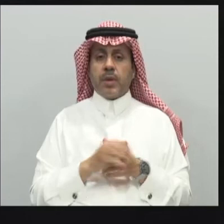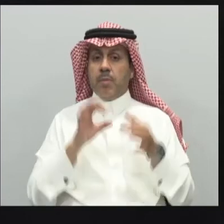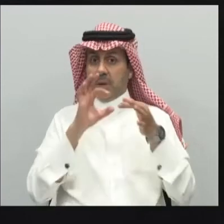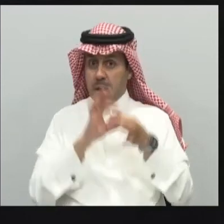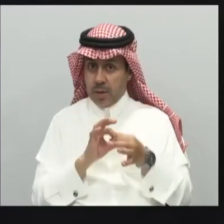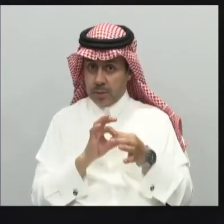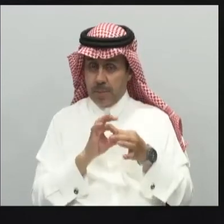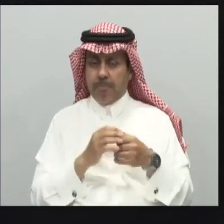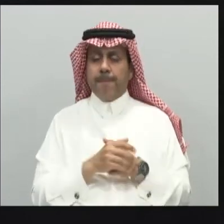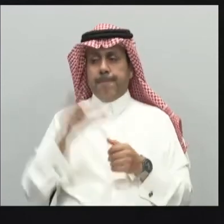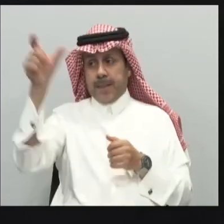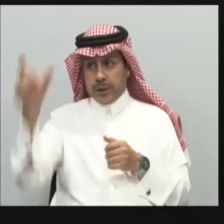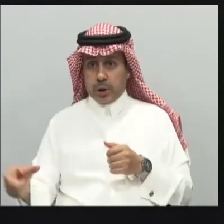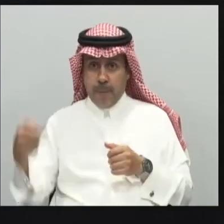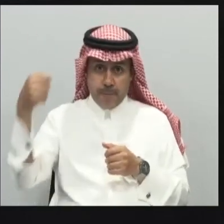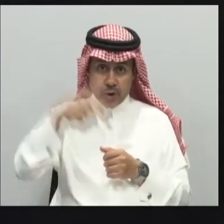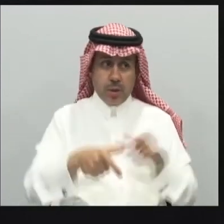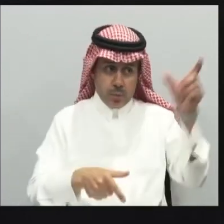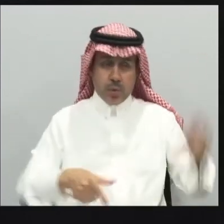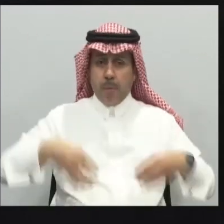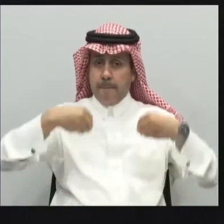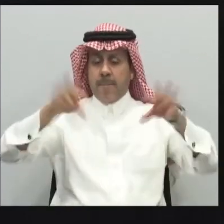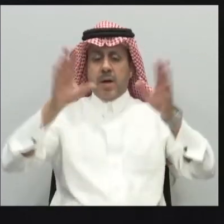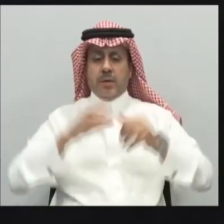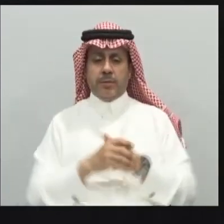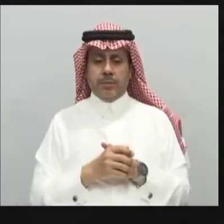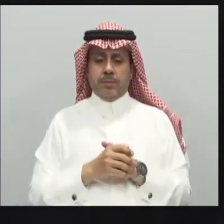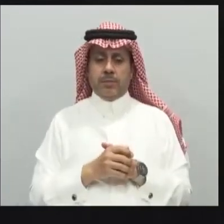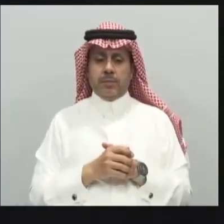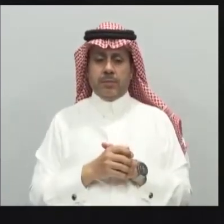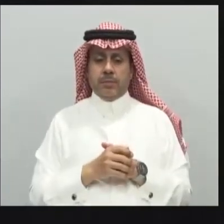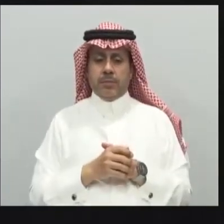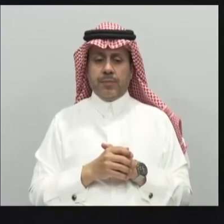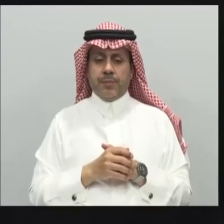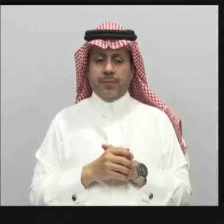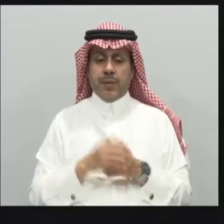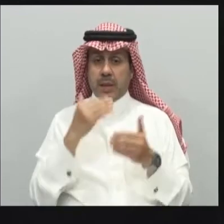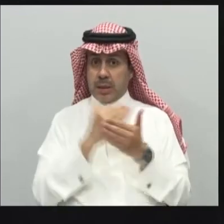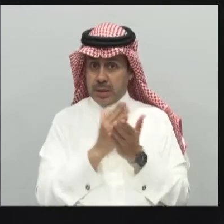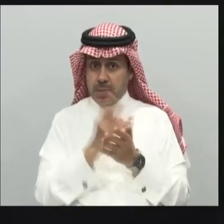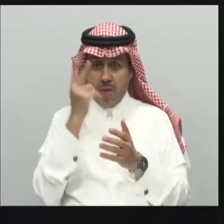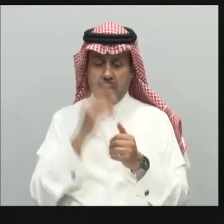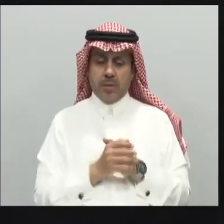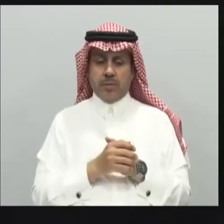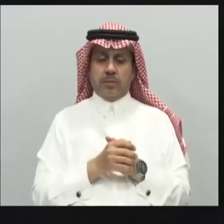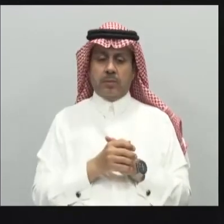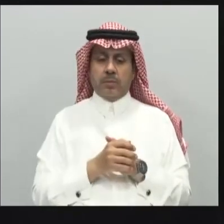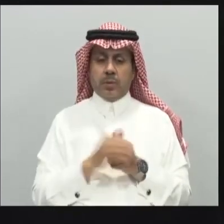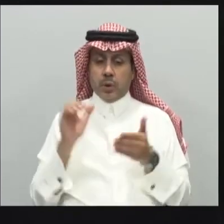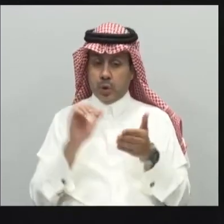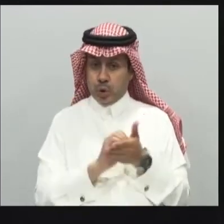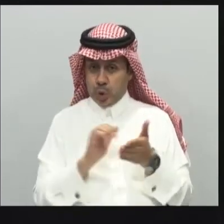بين المتعاقدين البائع والمشتري ناتي ايها الطلاب هنا الى القسم الثاني